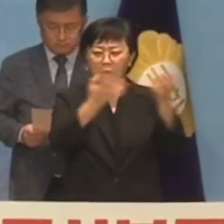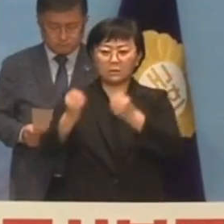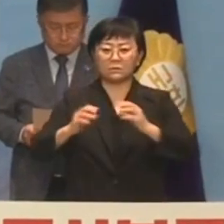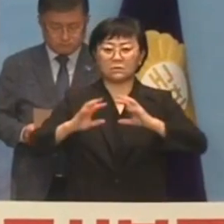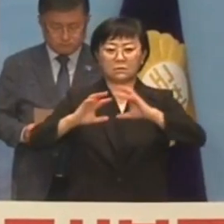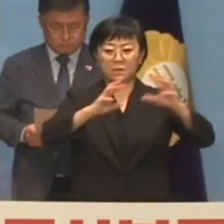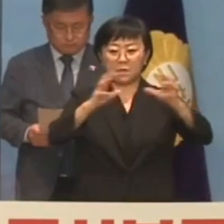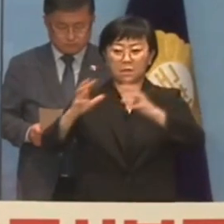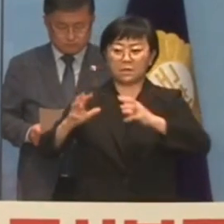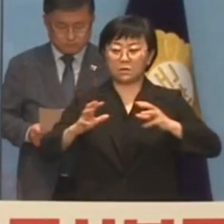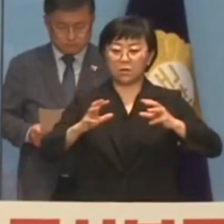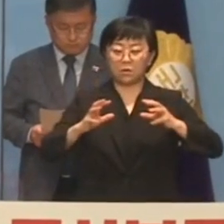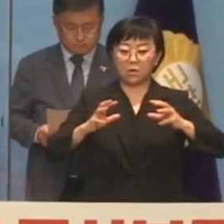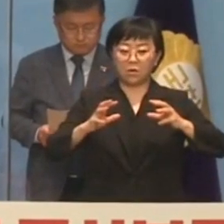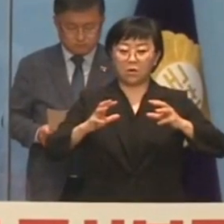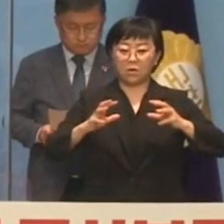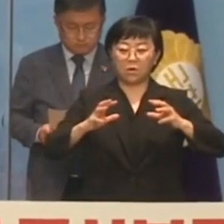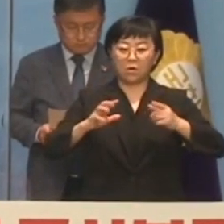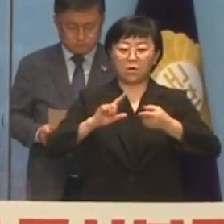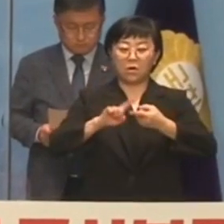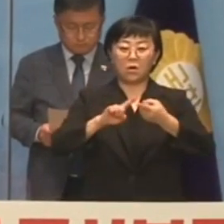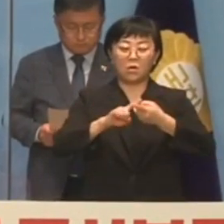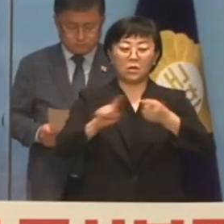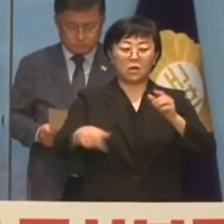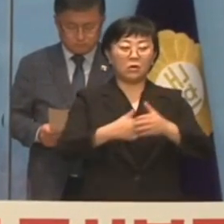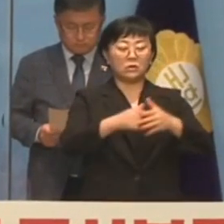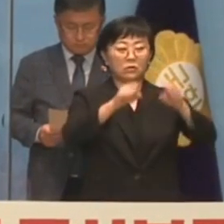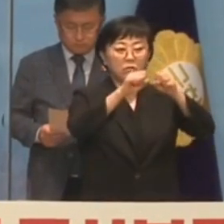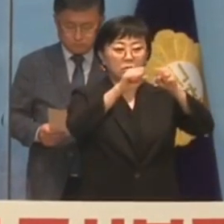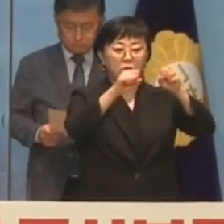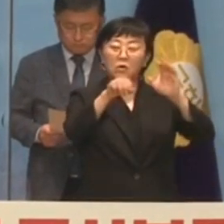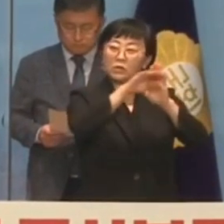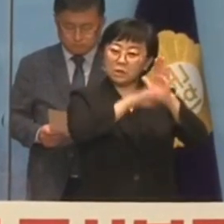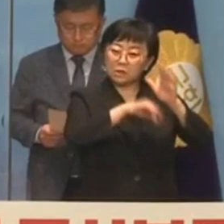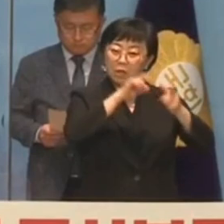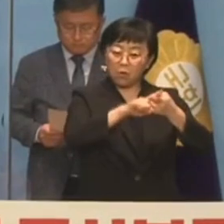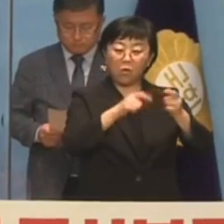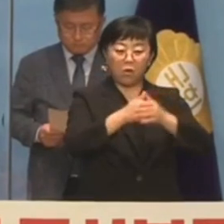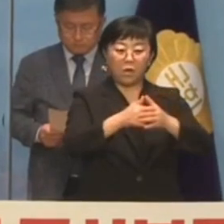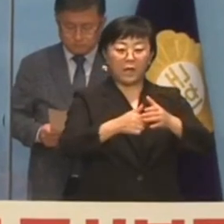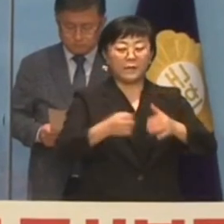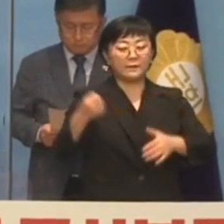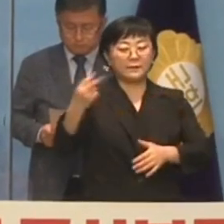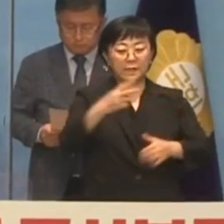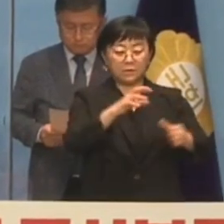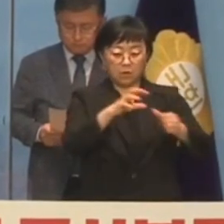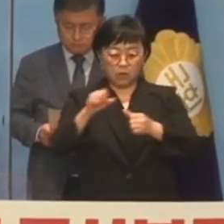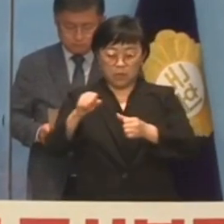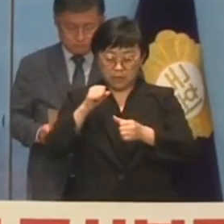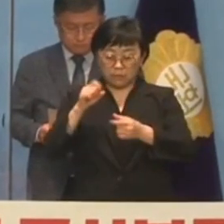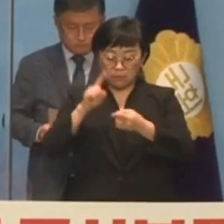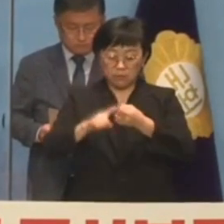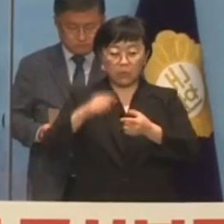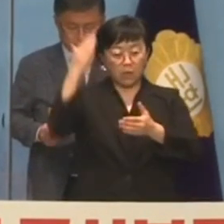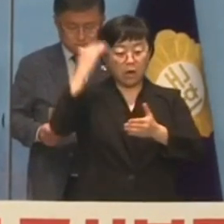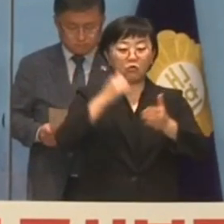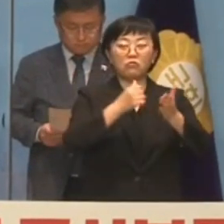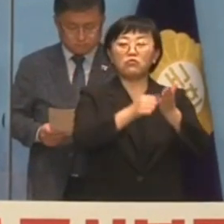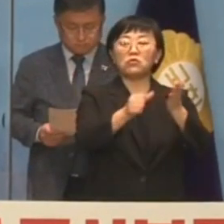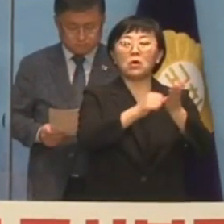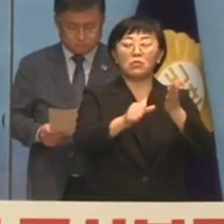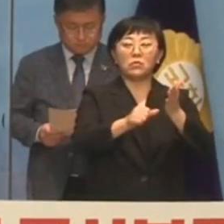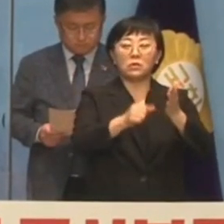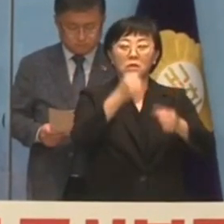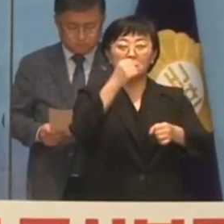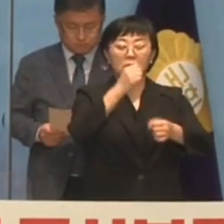국가가 소위 로컬 콘텐츠 룰이라는 이름으로 재생에너지에 대한 자국산 부품 사용